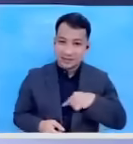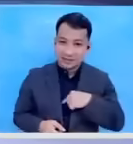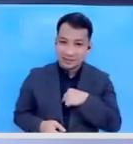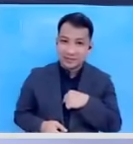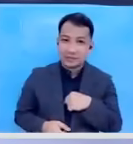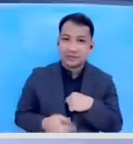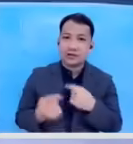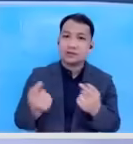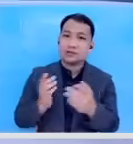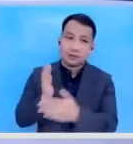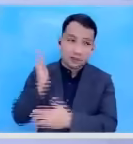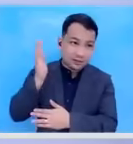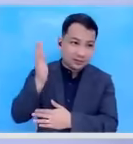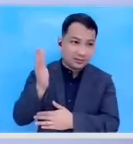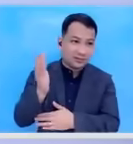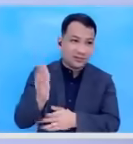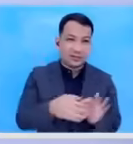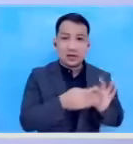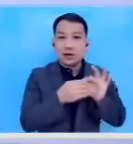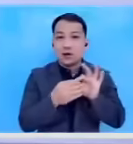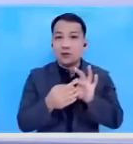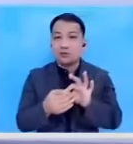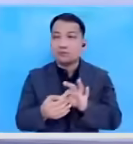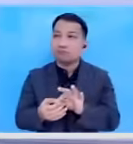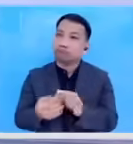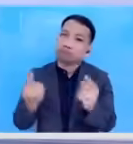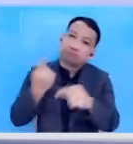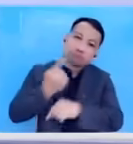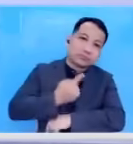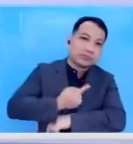darating din ang araw at di